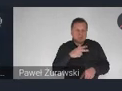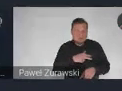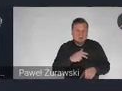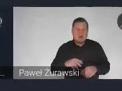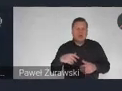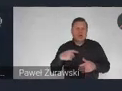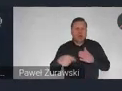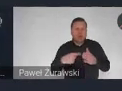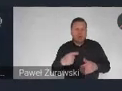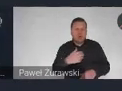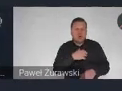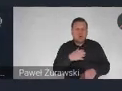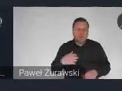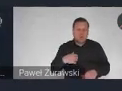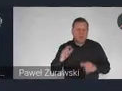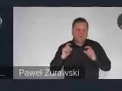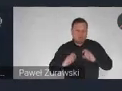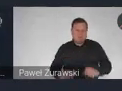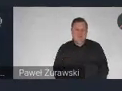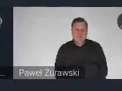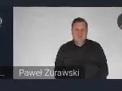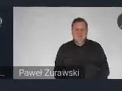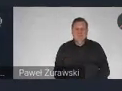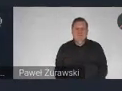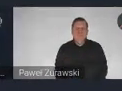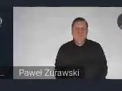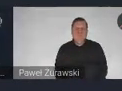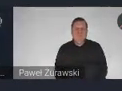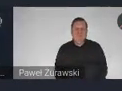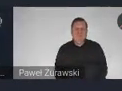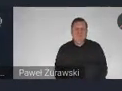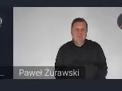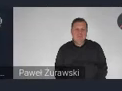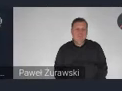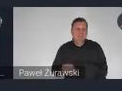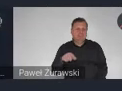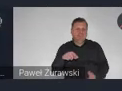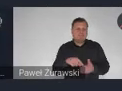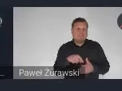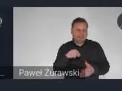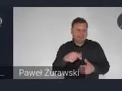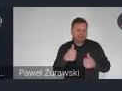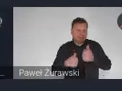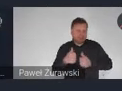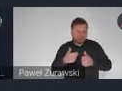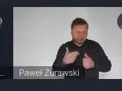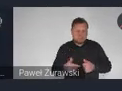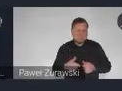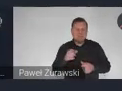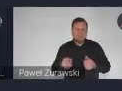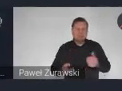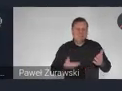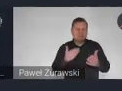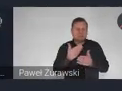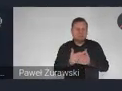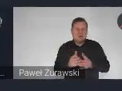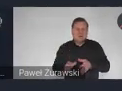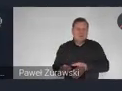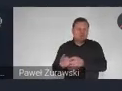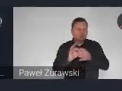Gospodyń Wiejskich w ramach naszego konkursu nie można składać oferty wspólnej